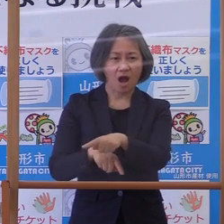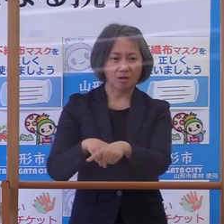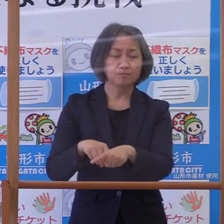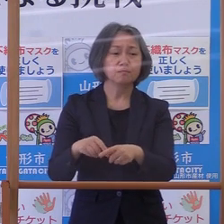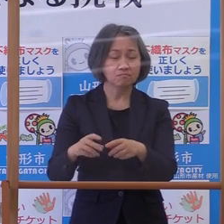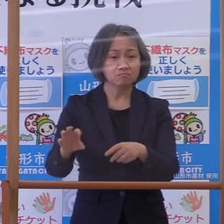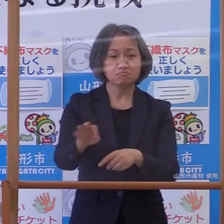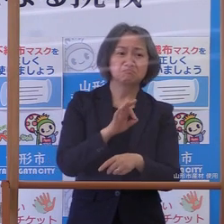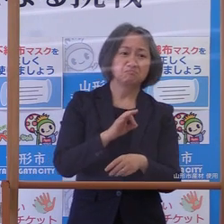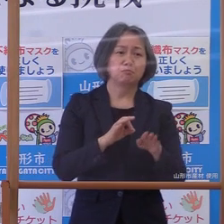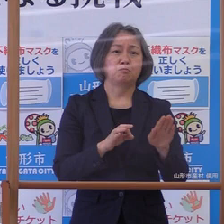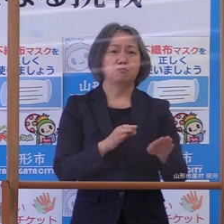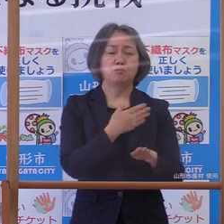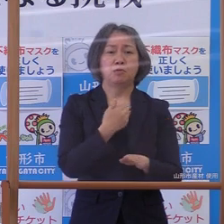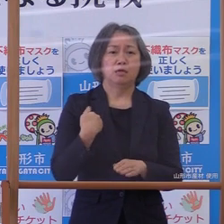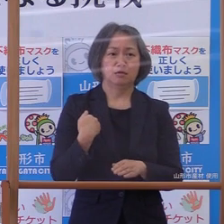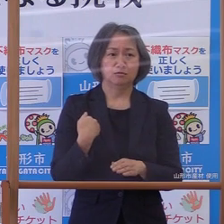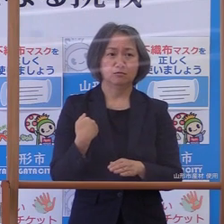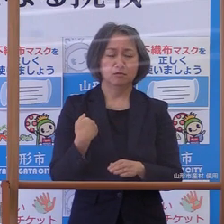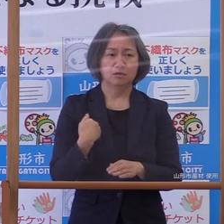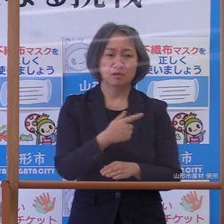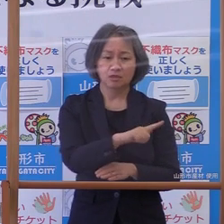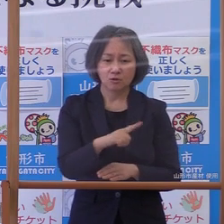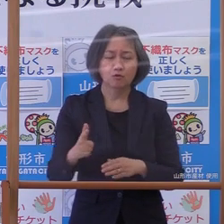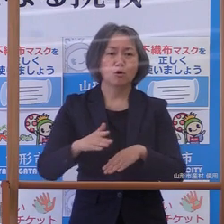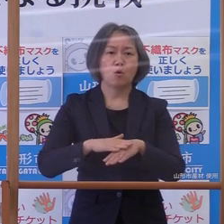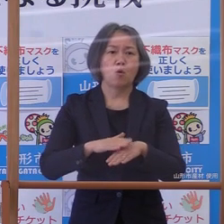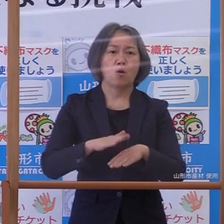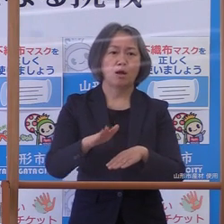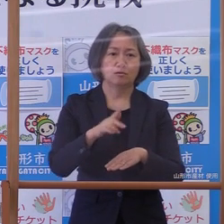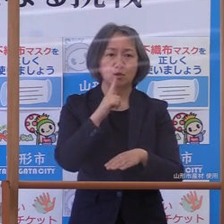形でしていきたいというふうに考えております。以上です。